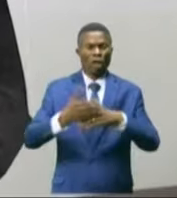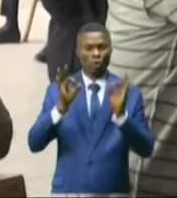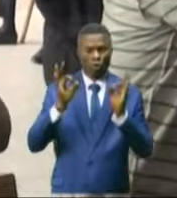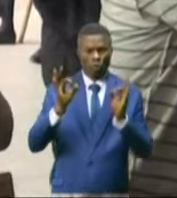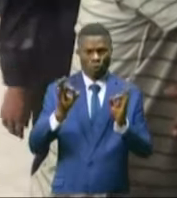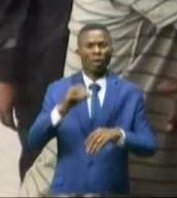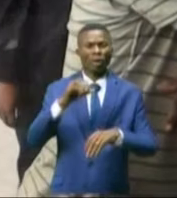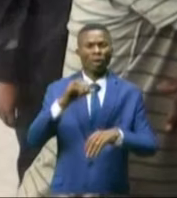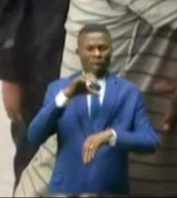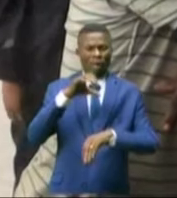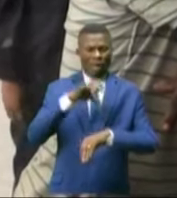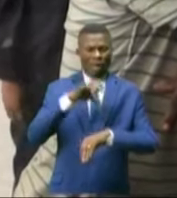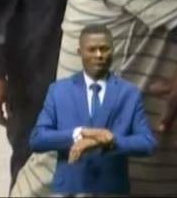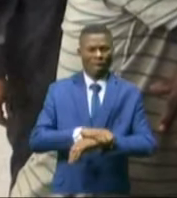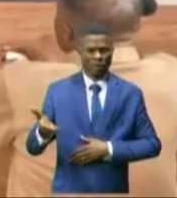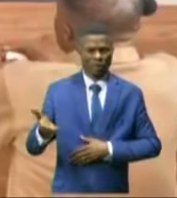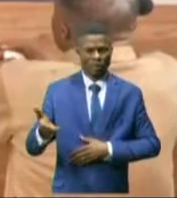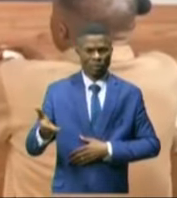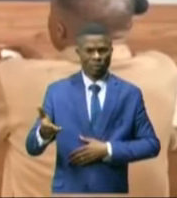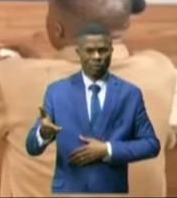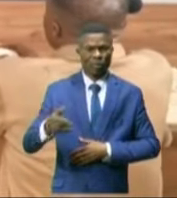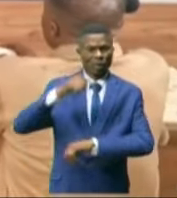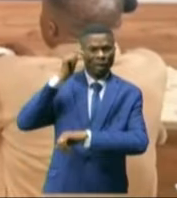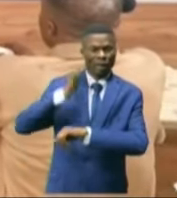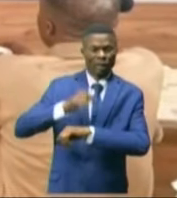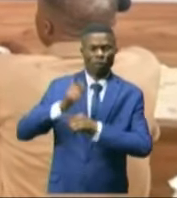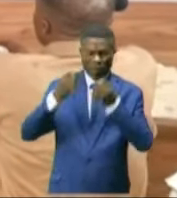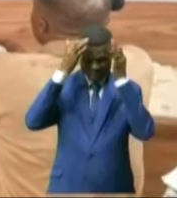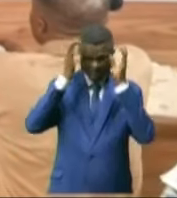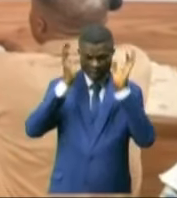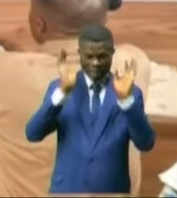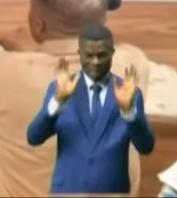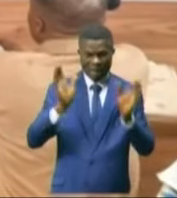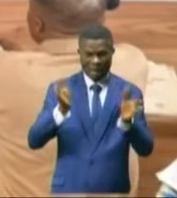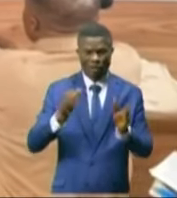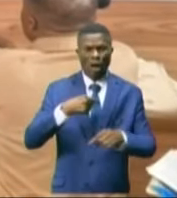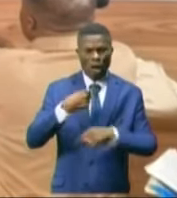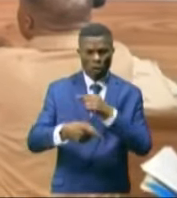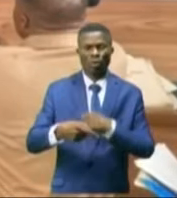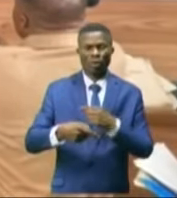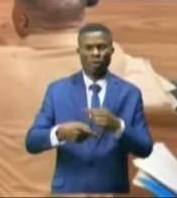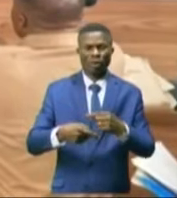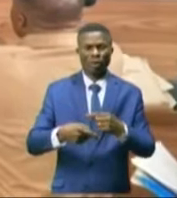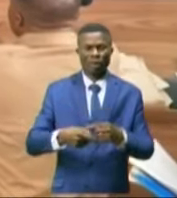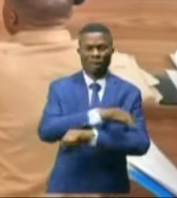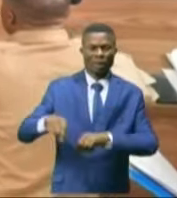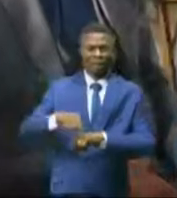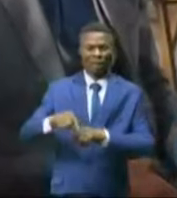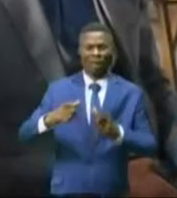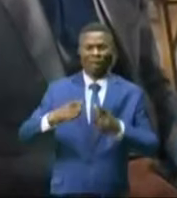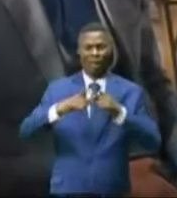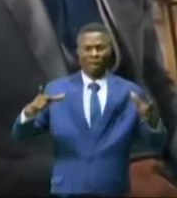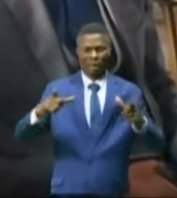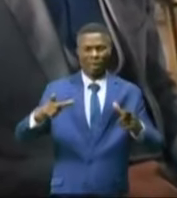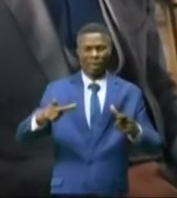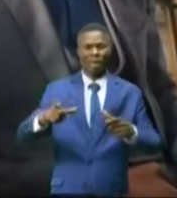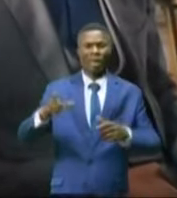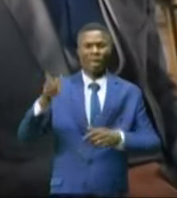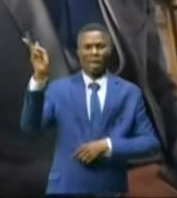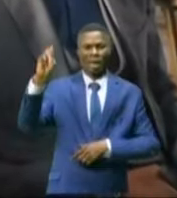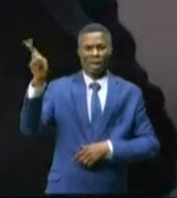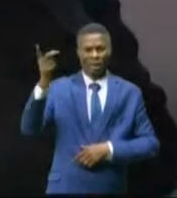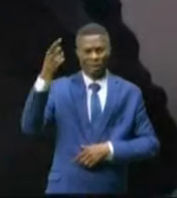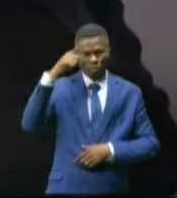également sur en flagrance a été ouvert par les tribunaux grandes instances des Calamours